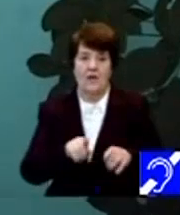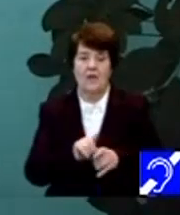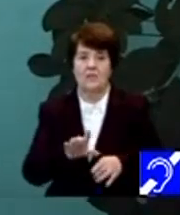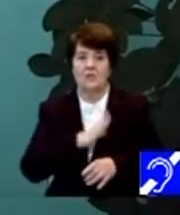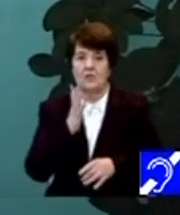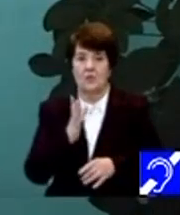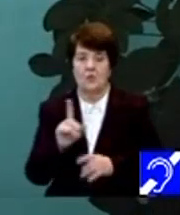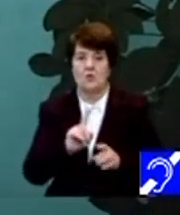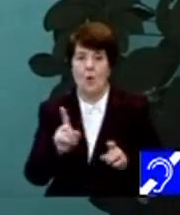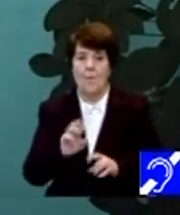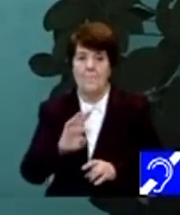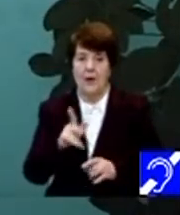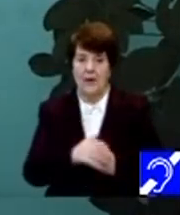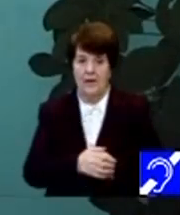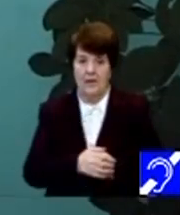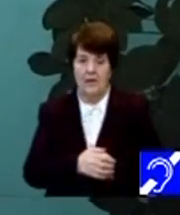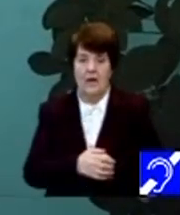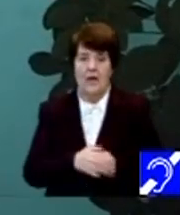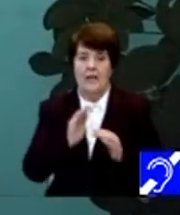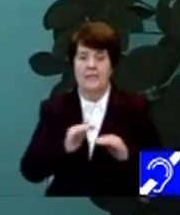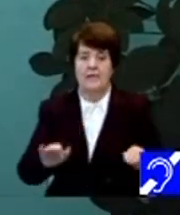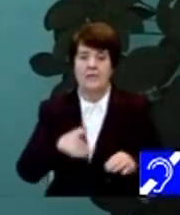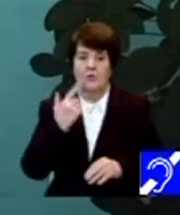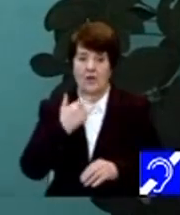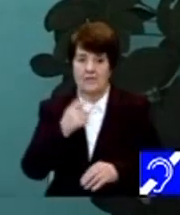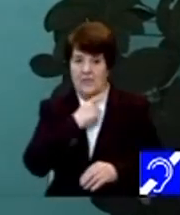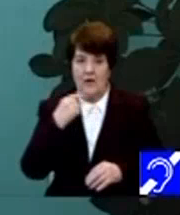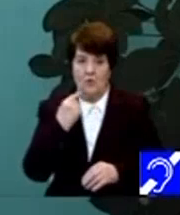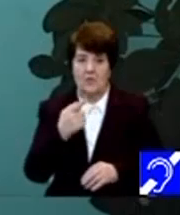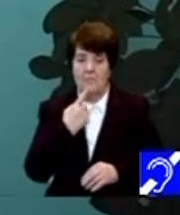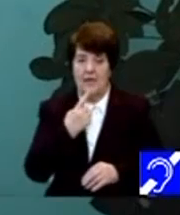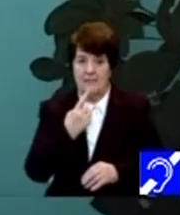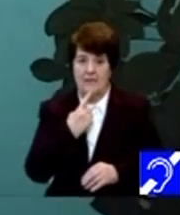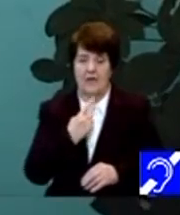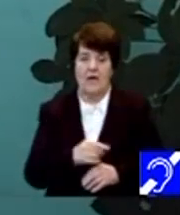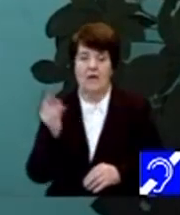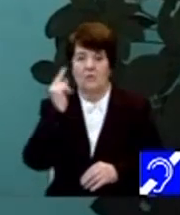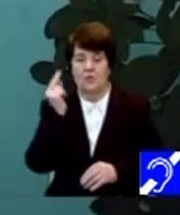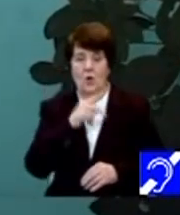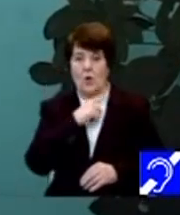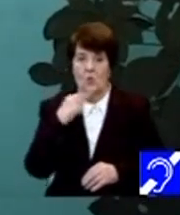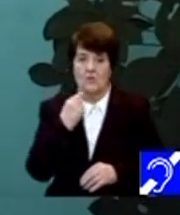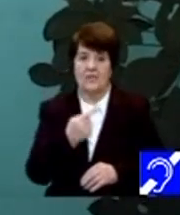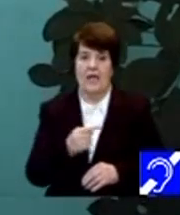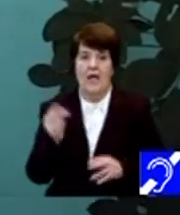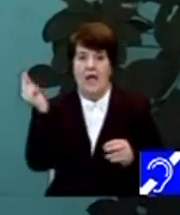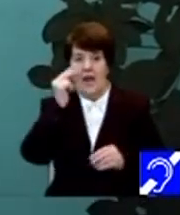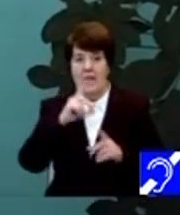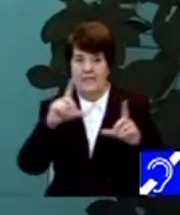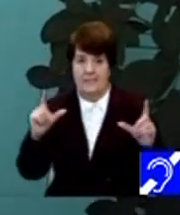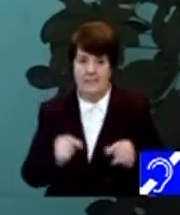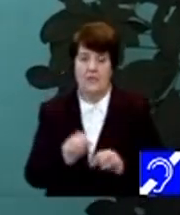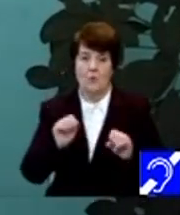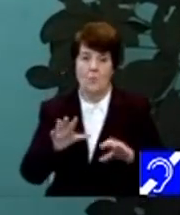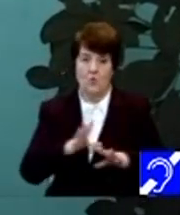был направлен на то, чтобы дети, которые разговаривают на русском языке, обучаются в русском лицее,